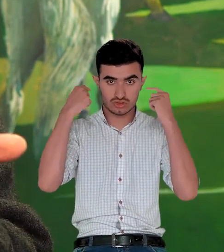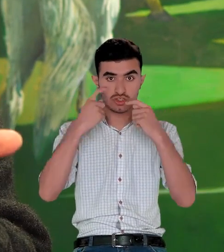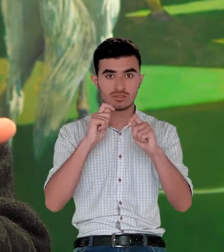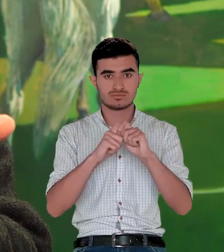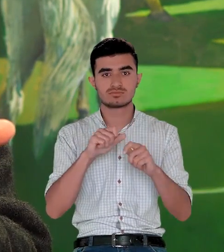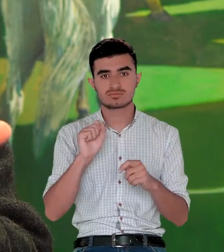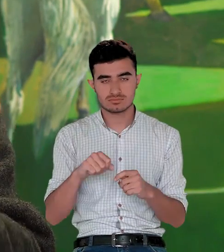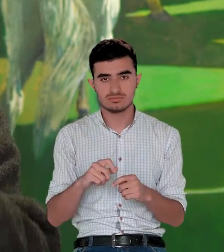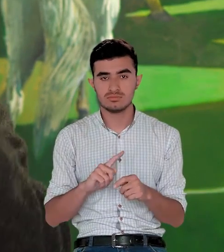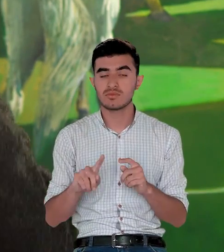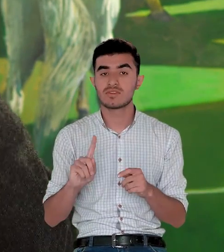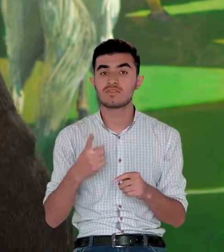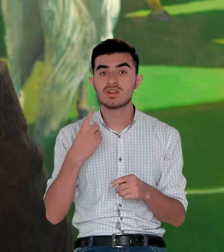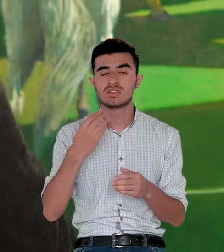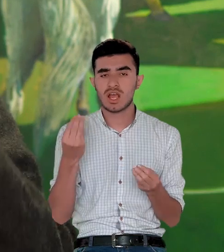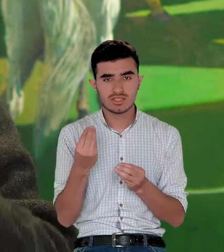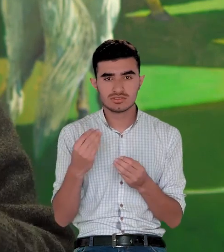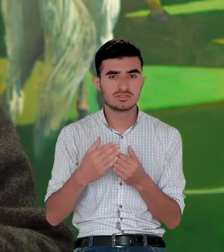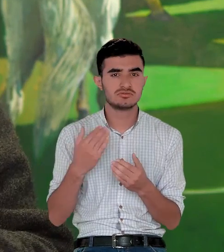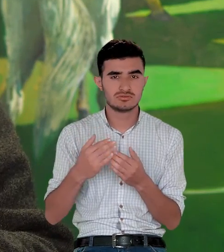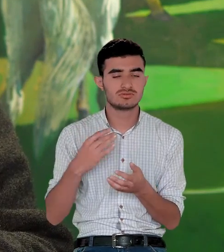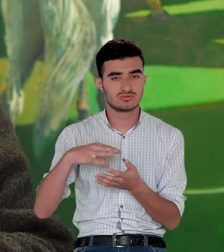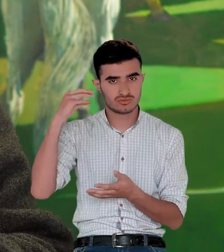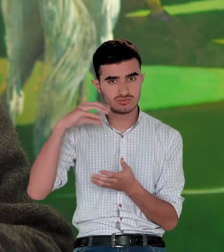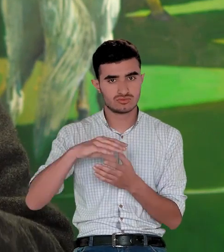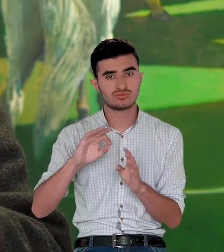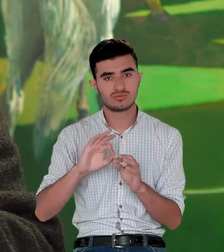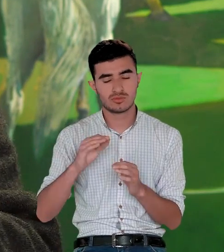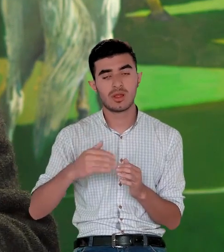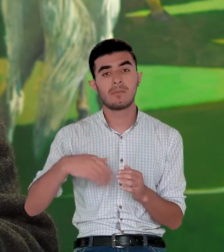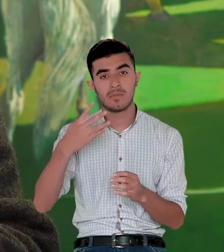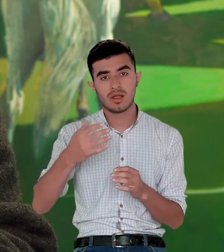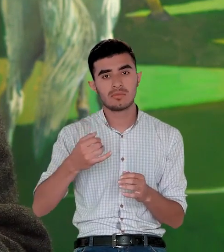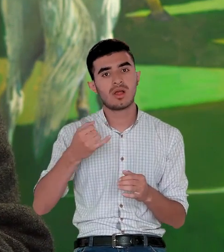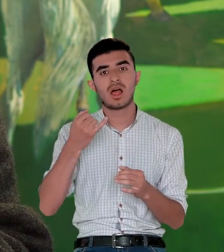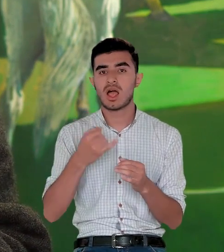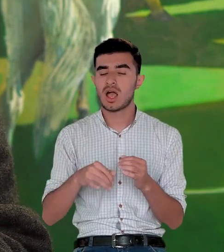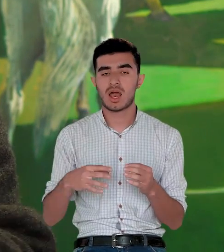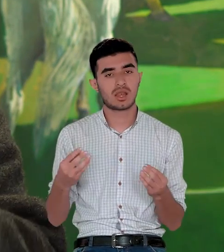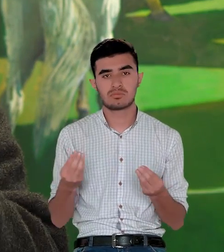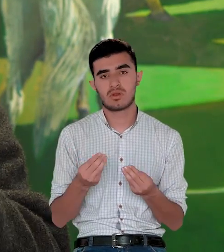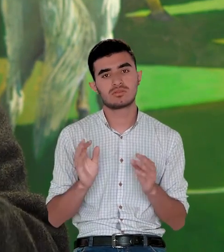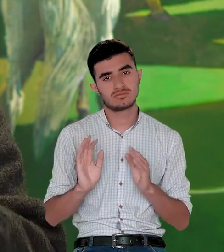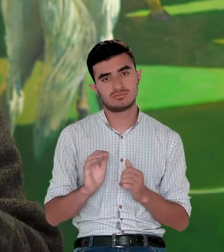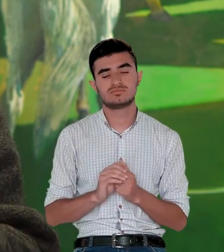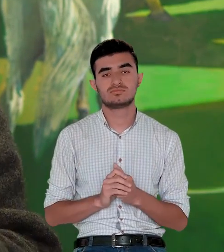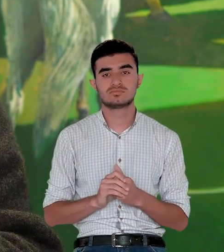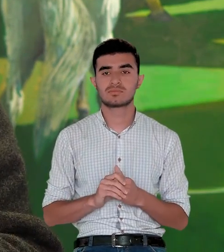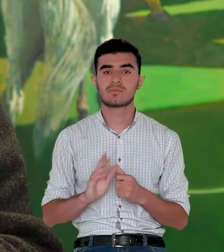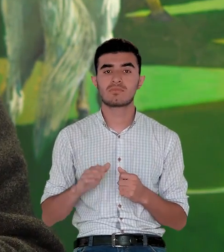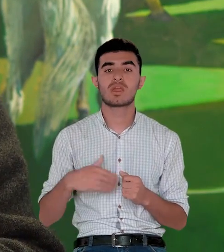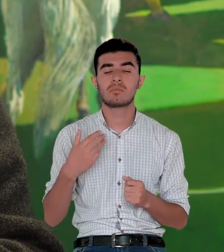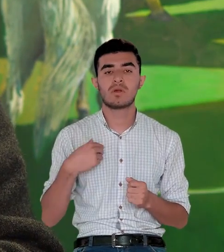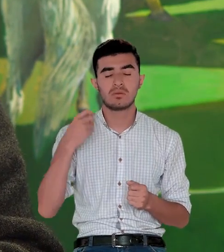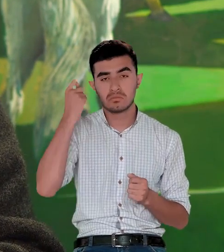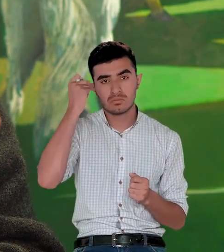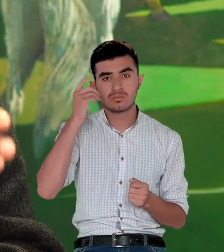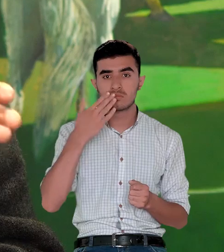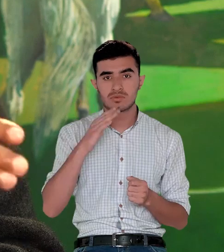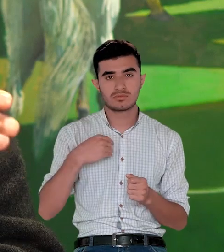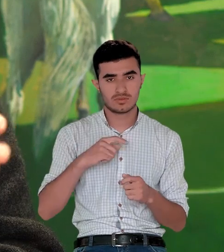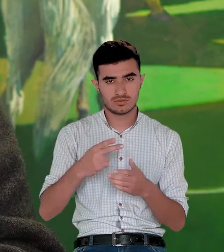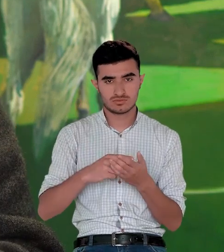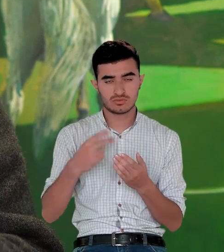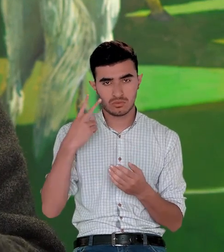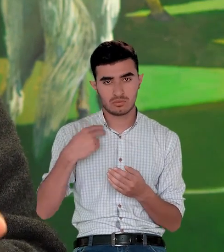والیوم بن جاتی ہے. چہرہ بنانا ہے تو پہلے اسکل بنانی پڑتی. یہ ساری چیزیں جو بیسک چیزیں ہیں وہ